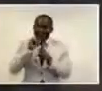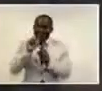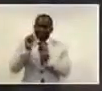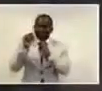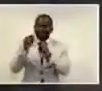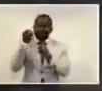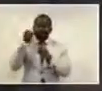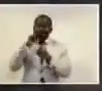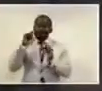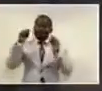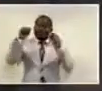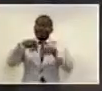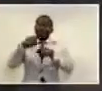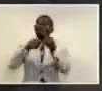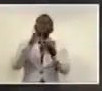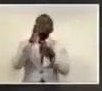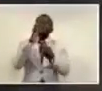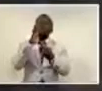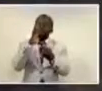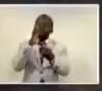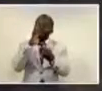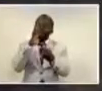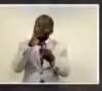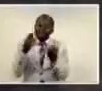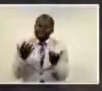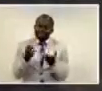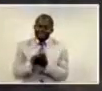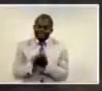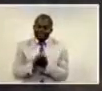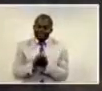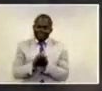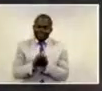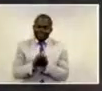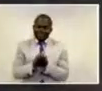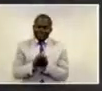ubu iyo ntaza hano wari gukomeza ugategereza nta